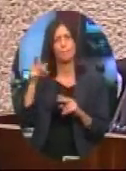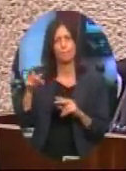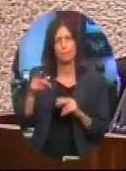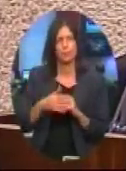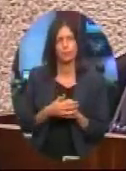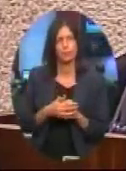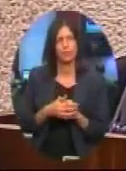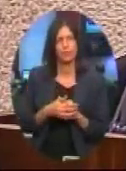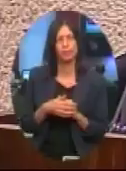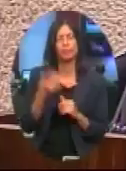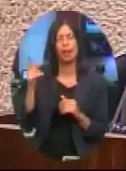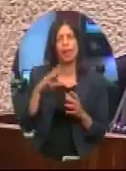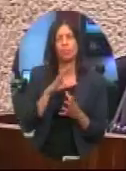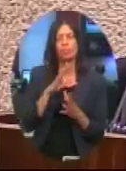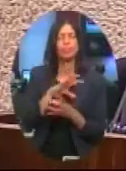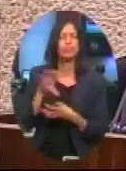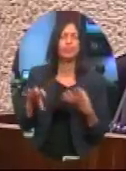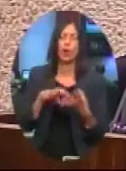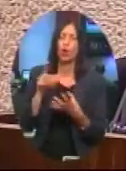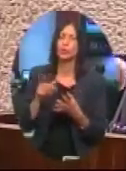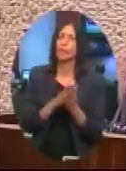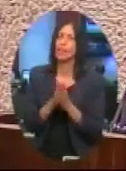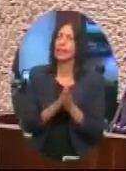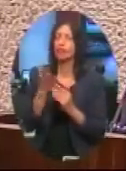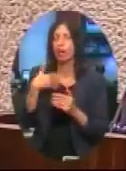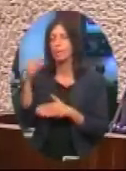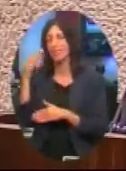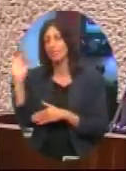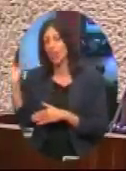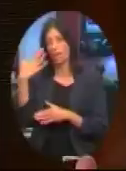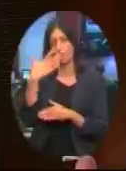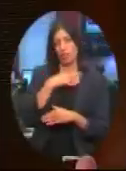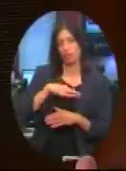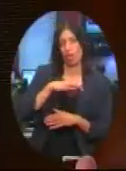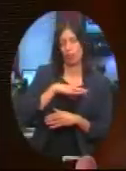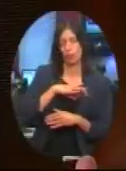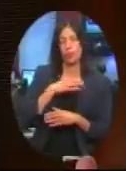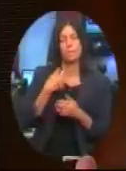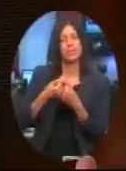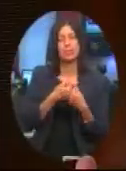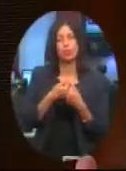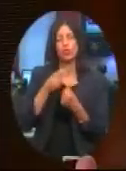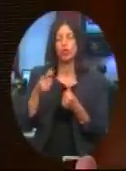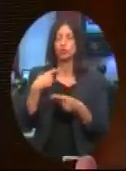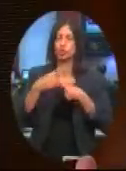נגע הטרור הוא אתגר שגם מדינתך וגם מדינתנו מתמודדות איתו שנים